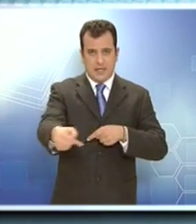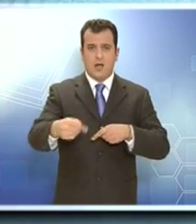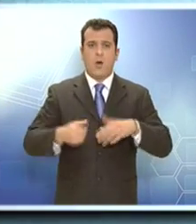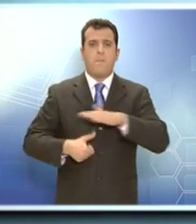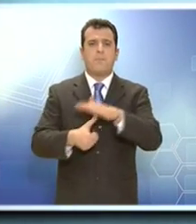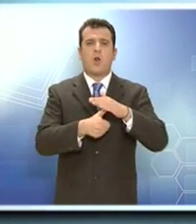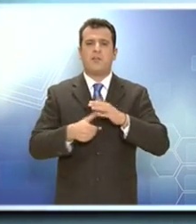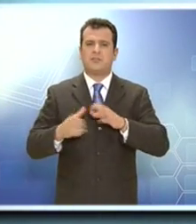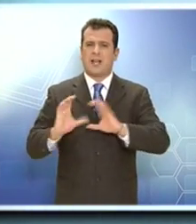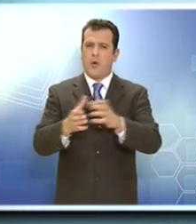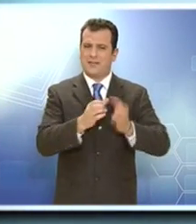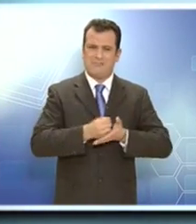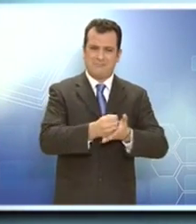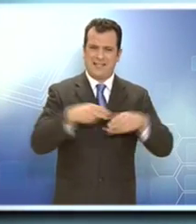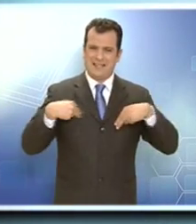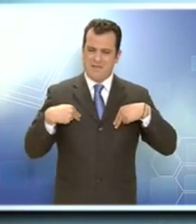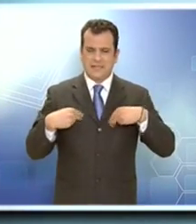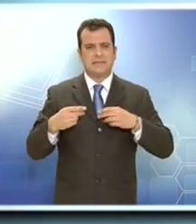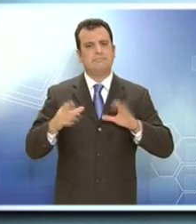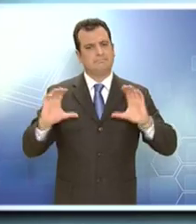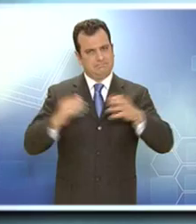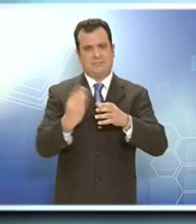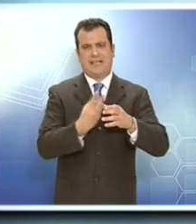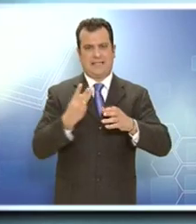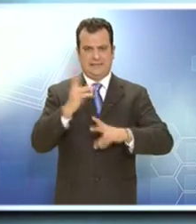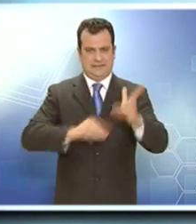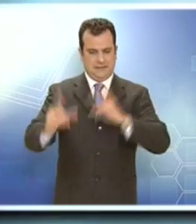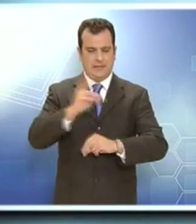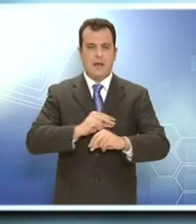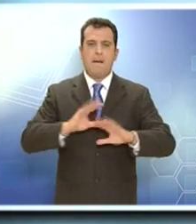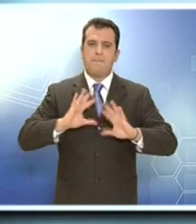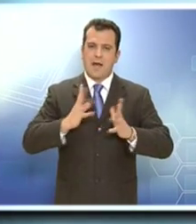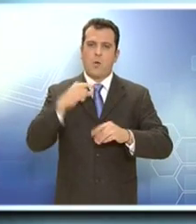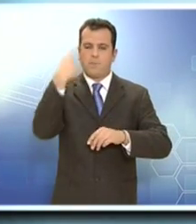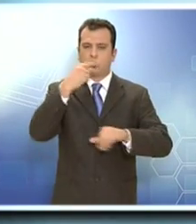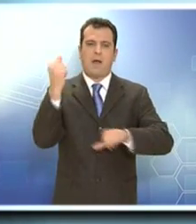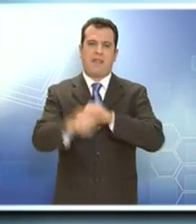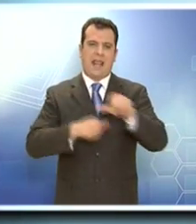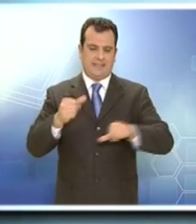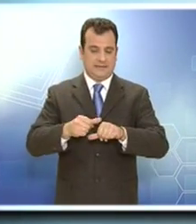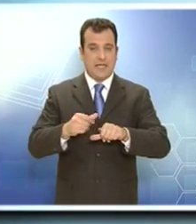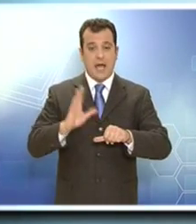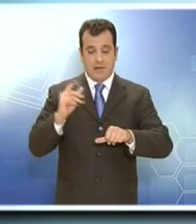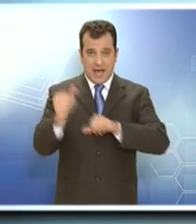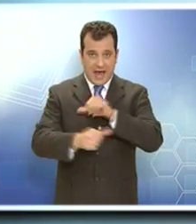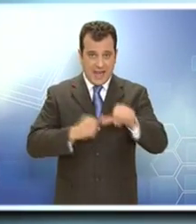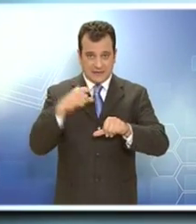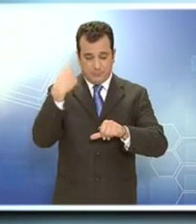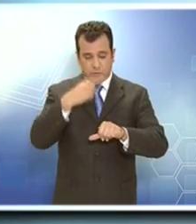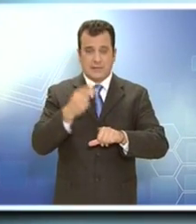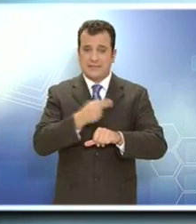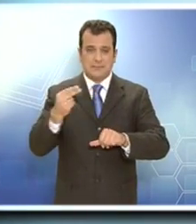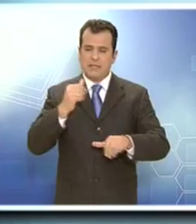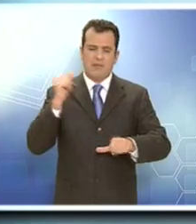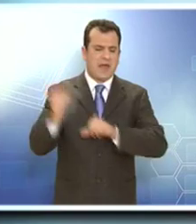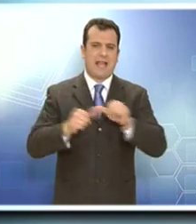αρχηγών που στηρίζουν την κυβέρνηση, ενώ ήδη έχουν φουντώσει τα σενάρια περί ανασχηματισμού, που οι πληροφορίες λένε πως όταν γίνει θα σηματοδοτήσει νέα σελίδα